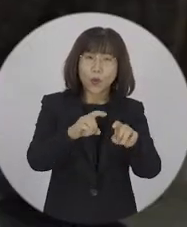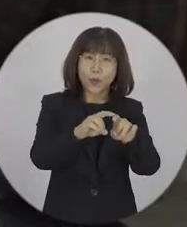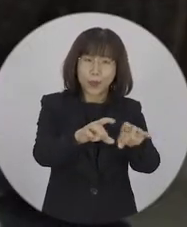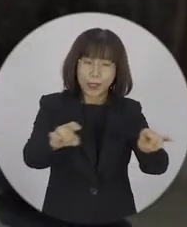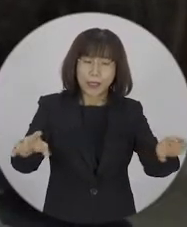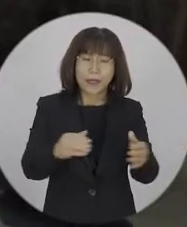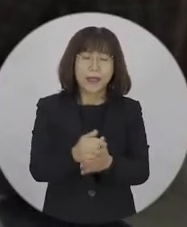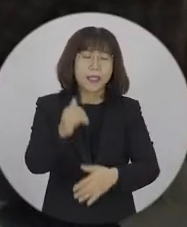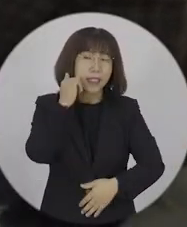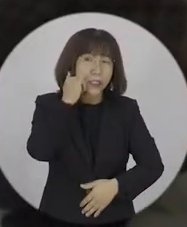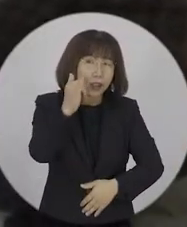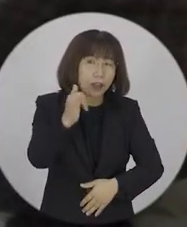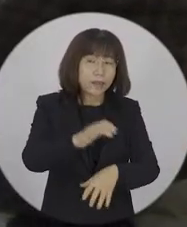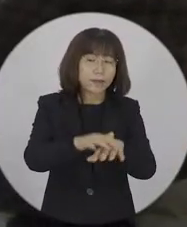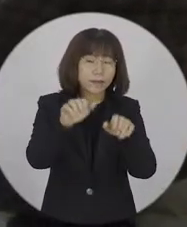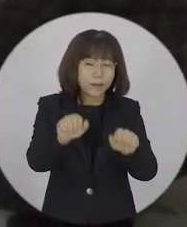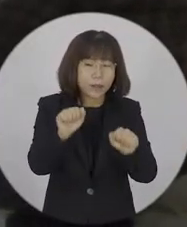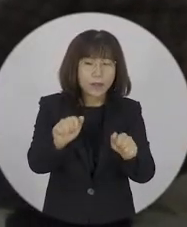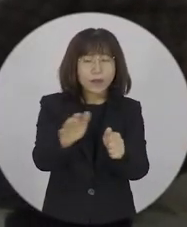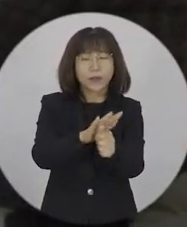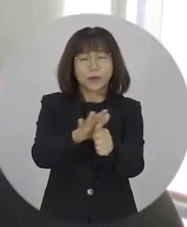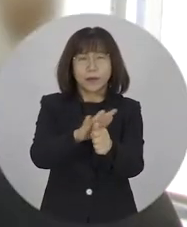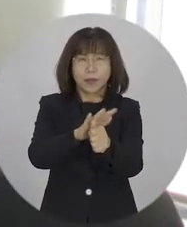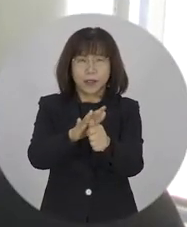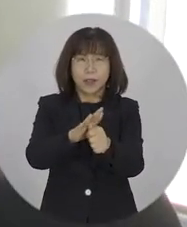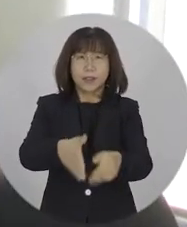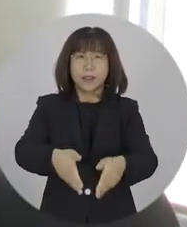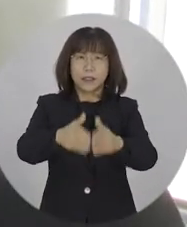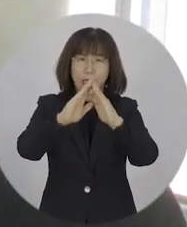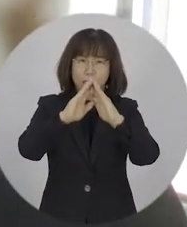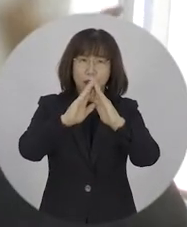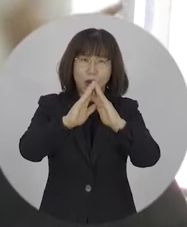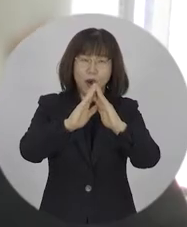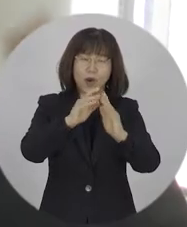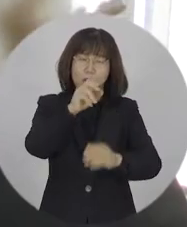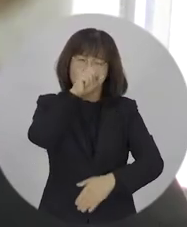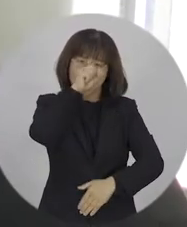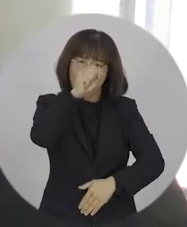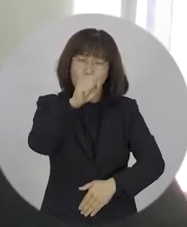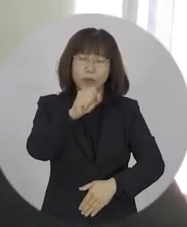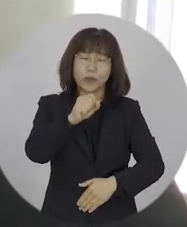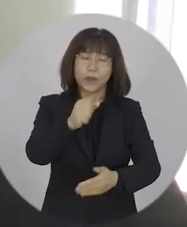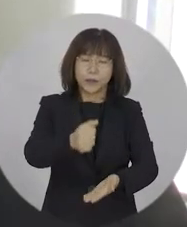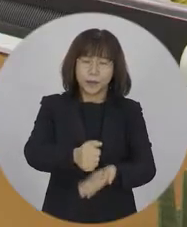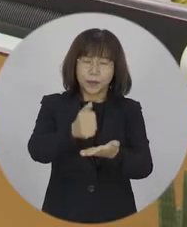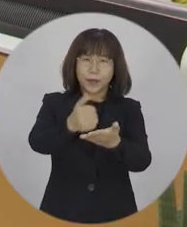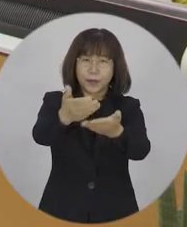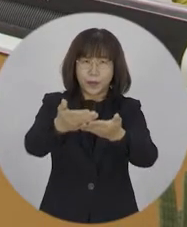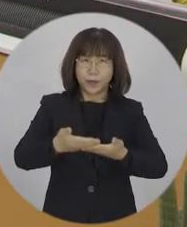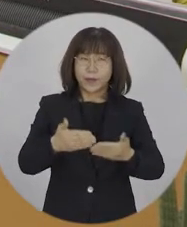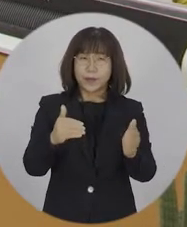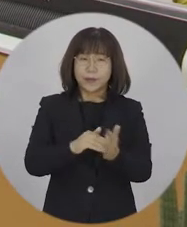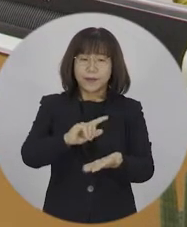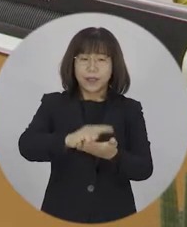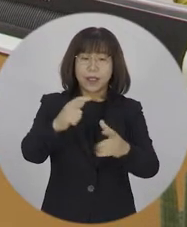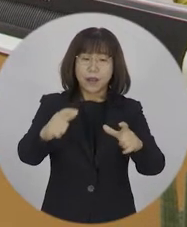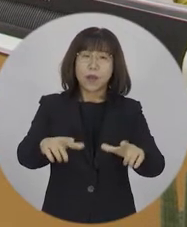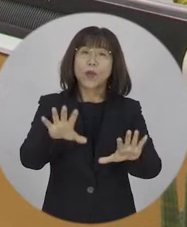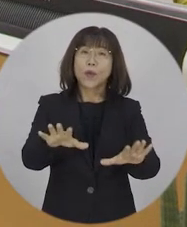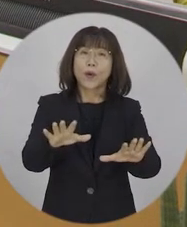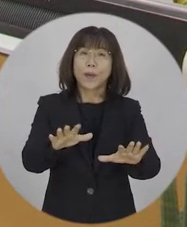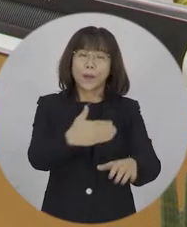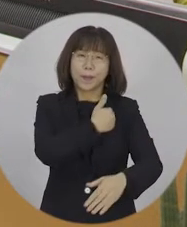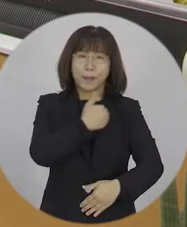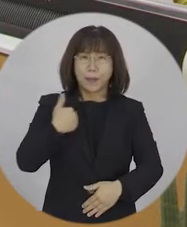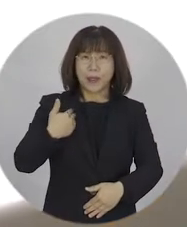실시 등 지역사회 통합 돌봄 공동체를 조성한 점이 좋은 평가를 받았습니다. 한편 강서구는 이번